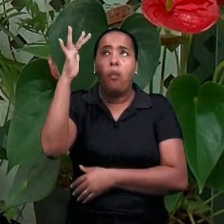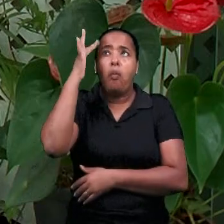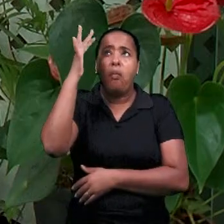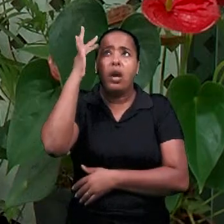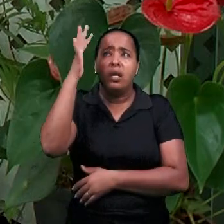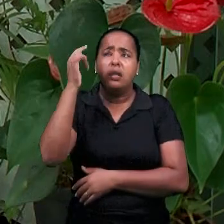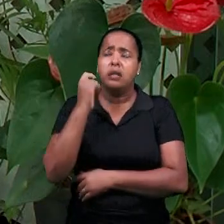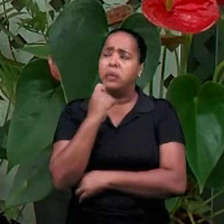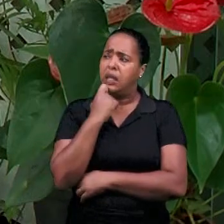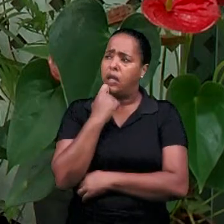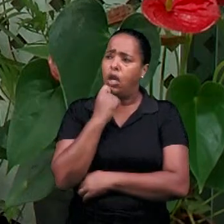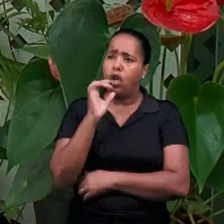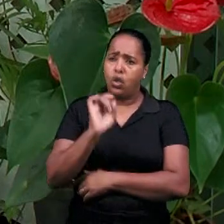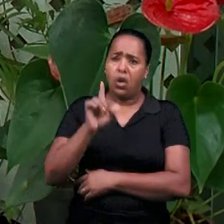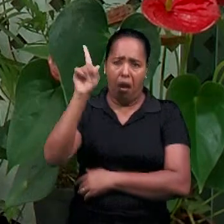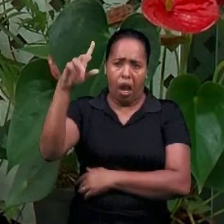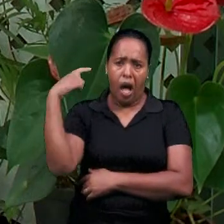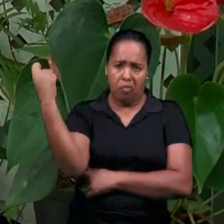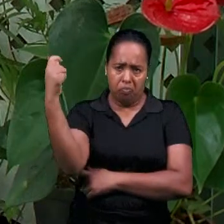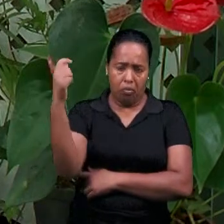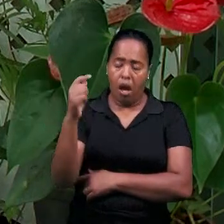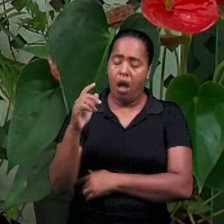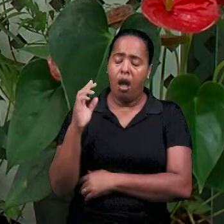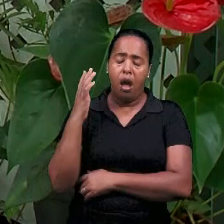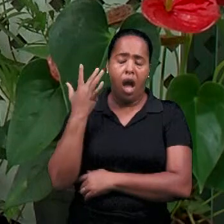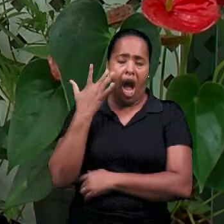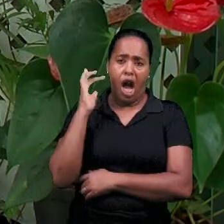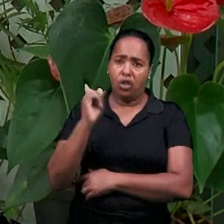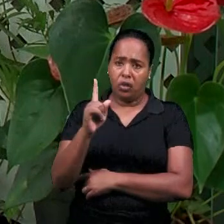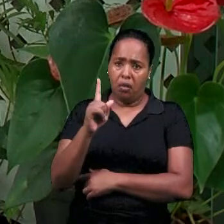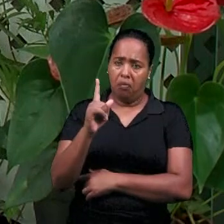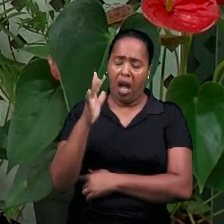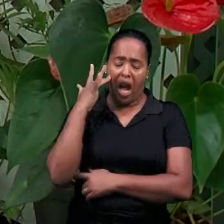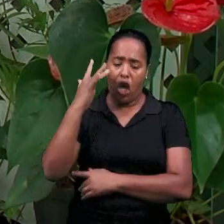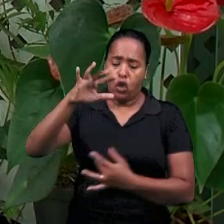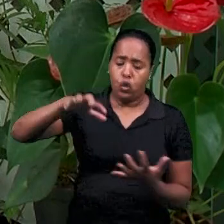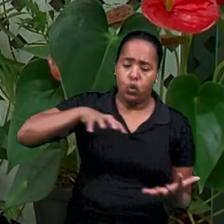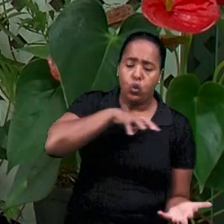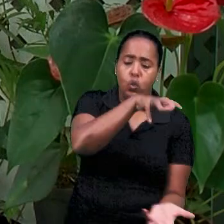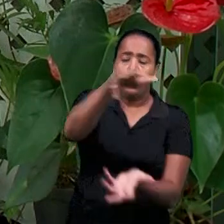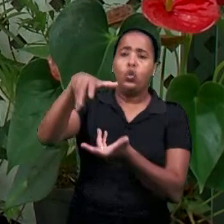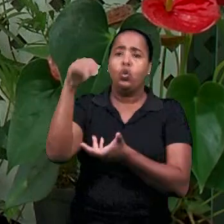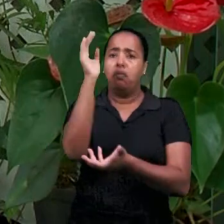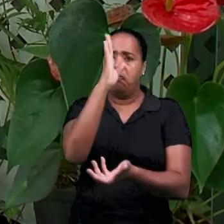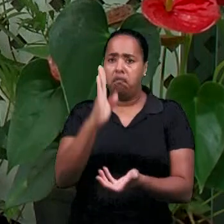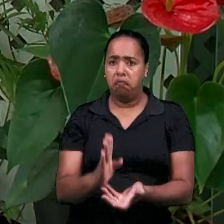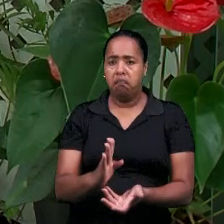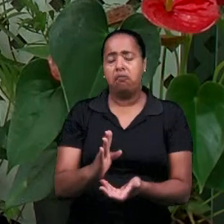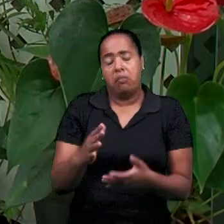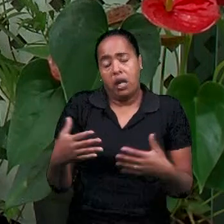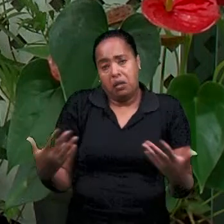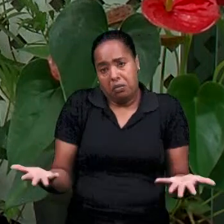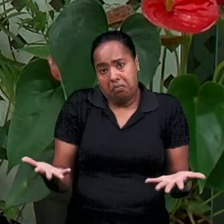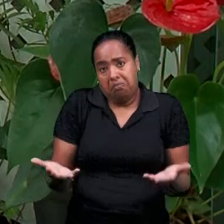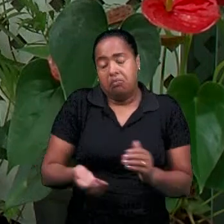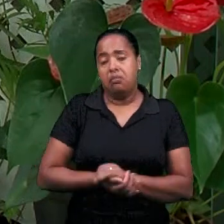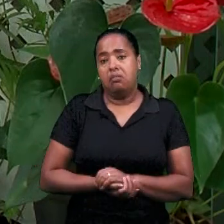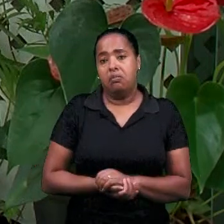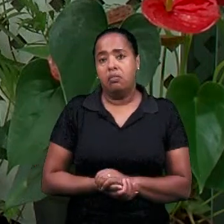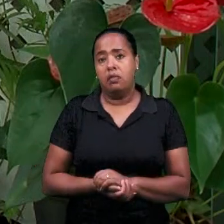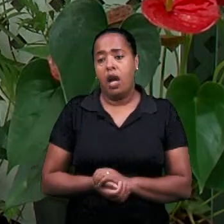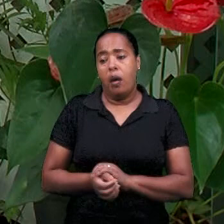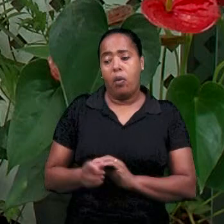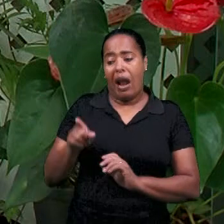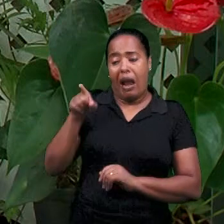qu'en vérité, euh, donc le fait serait dans tout le Brésil. Donc en vérité, nous avons